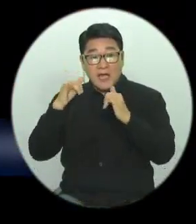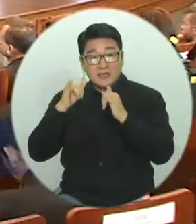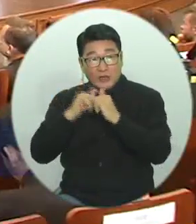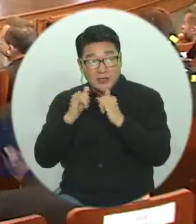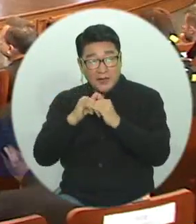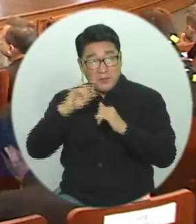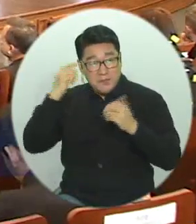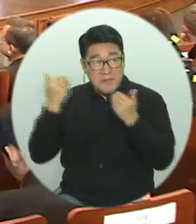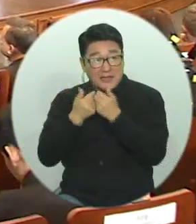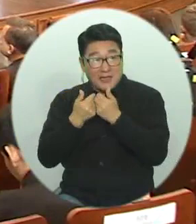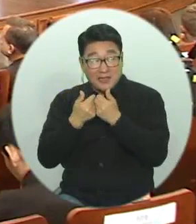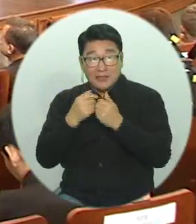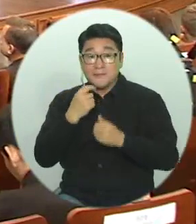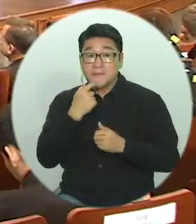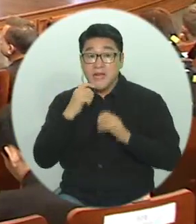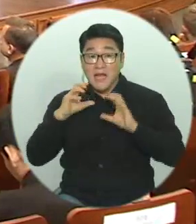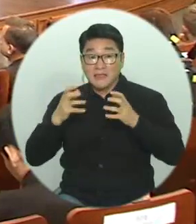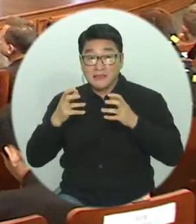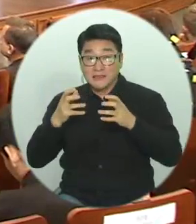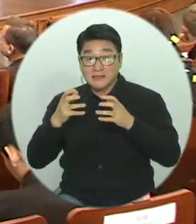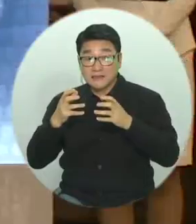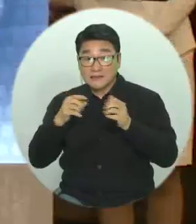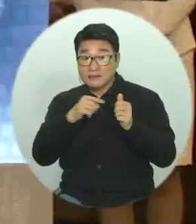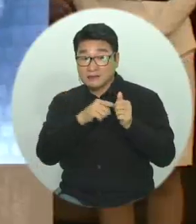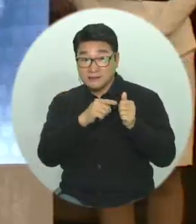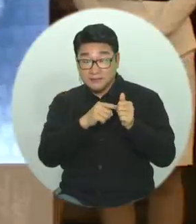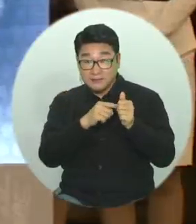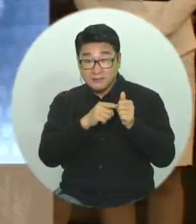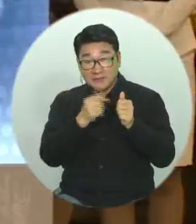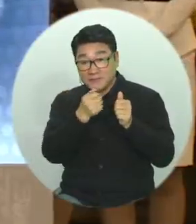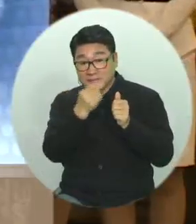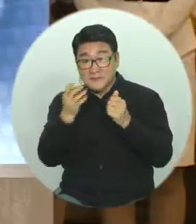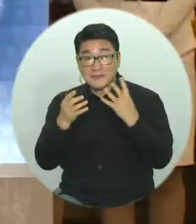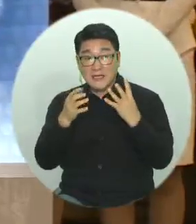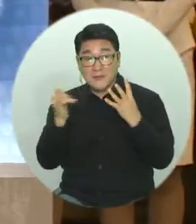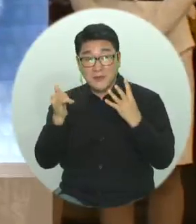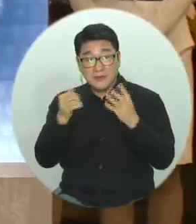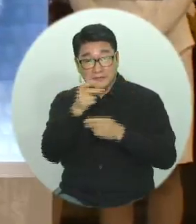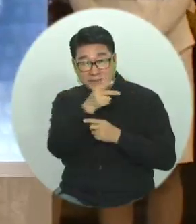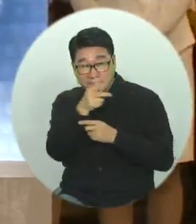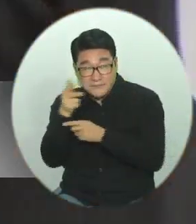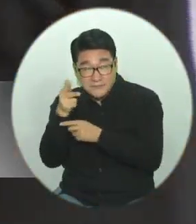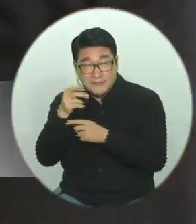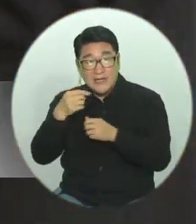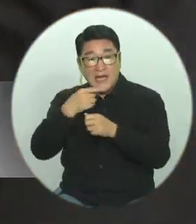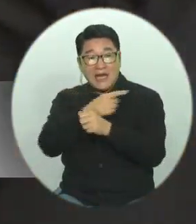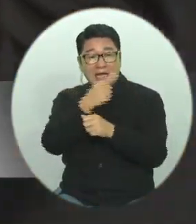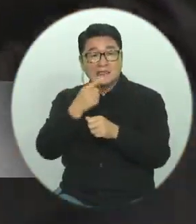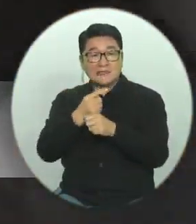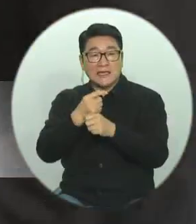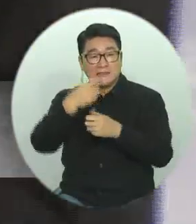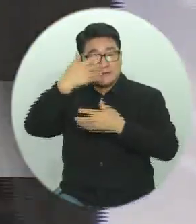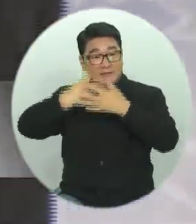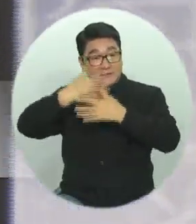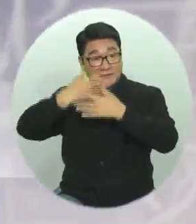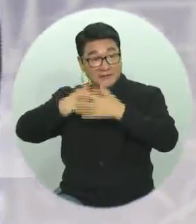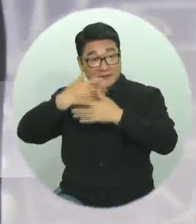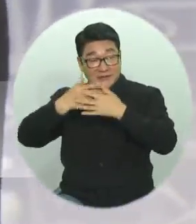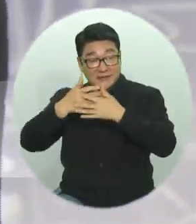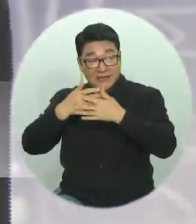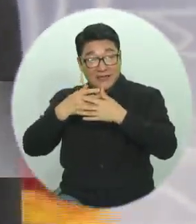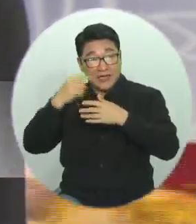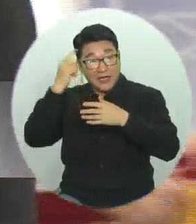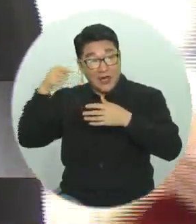겁니다 핀란드 출신 기자 스빈 모하마드 등 명의 기자가 취재한 시간짜리 다큐멘터리 인사이드